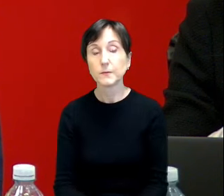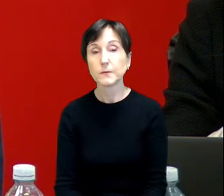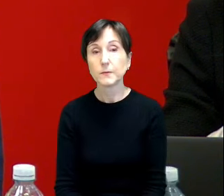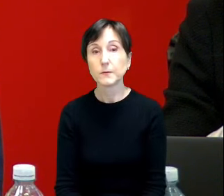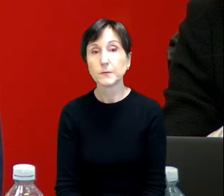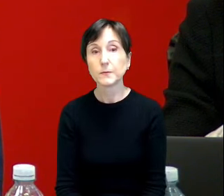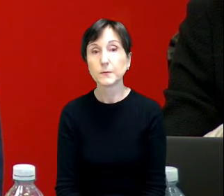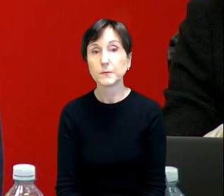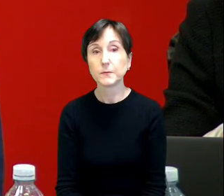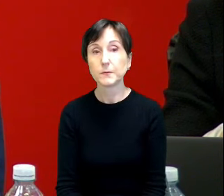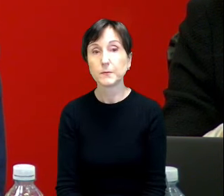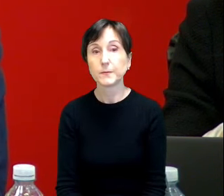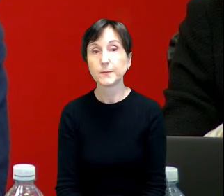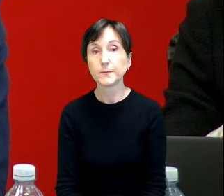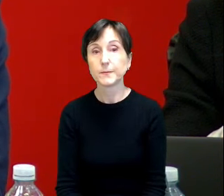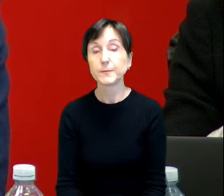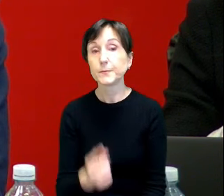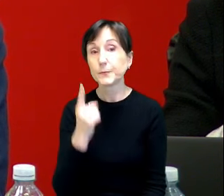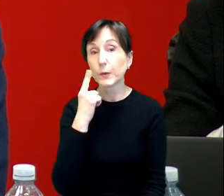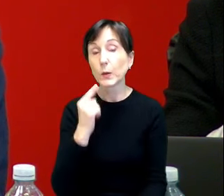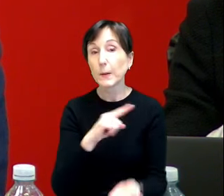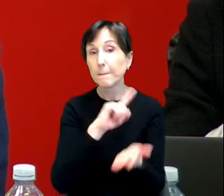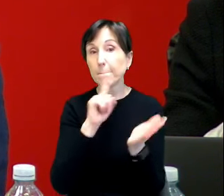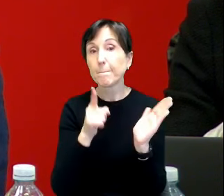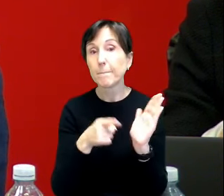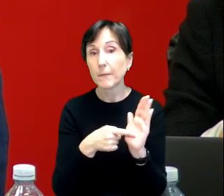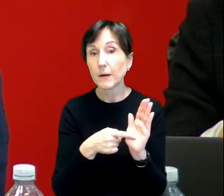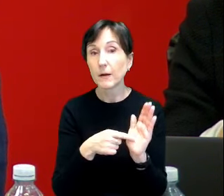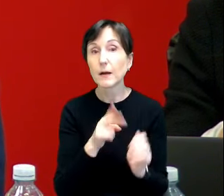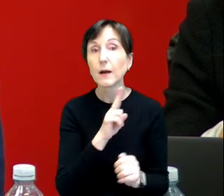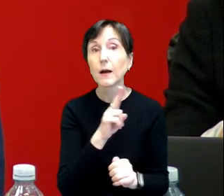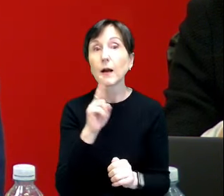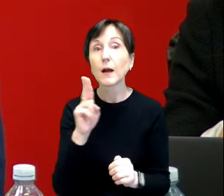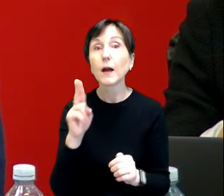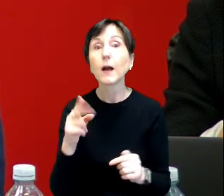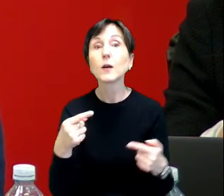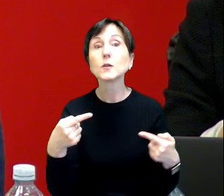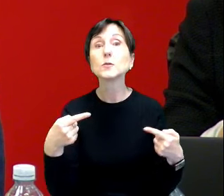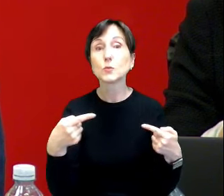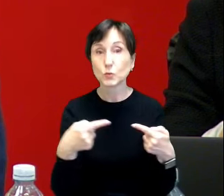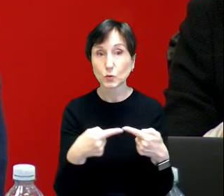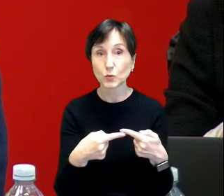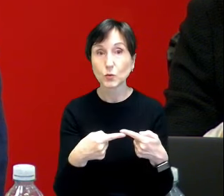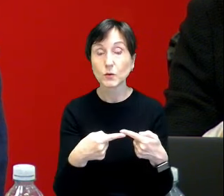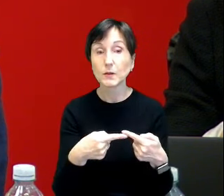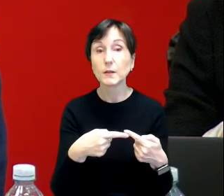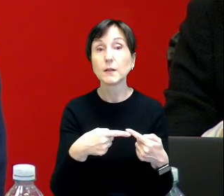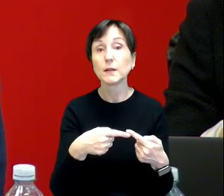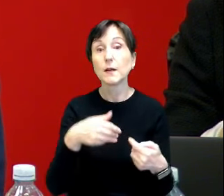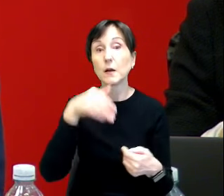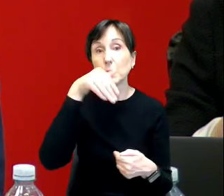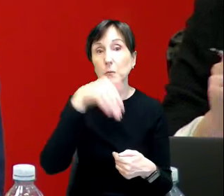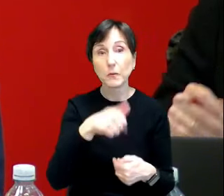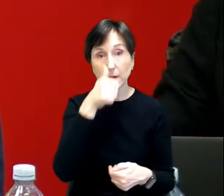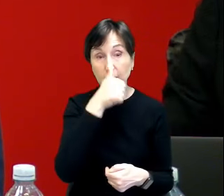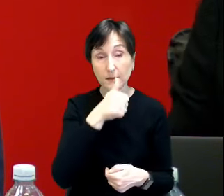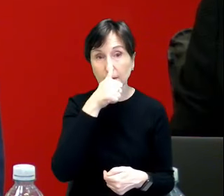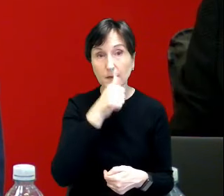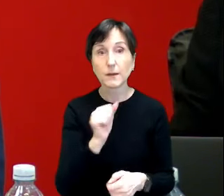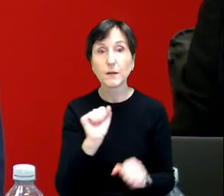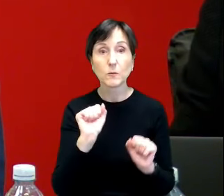norėčiau paklausti kas kas už tie kurie negali prisijungt prie sistemos